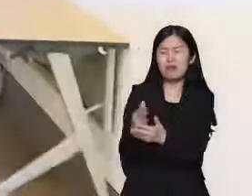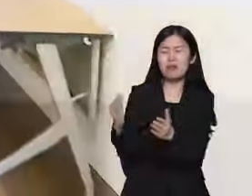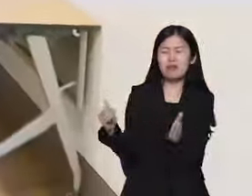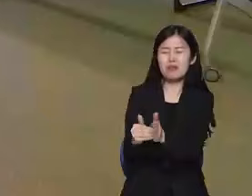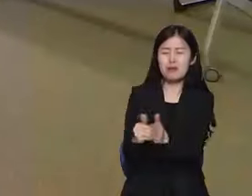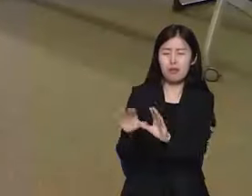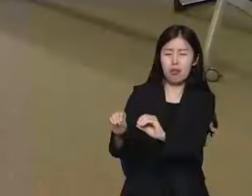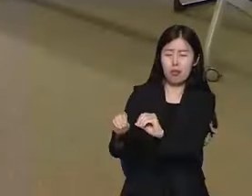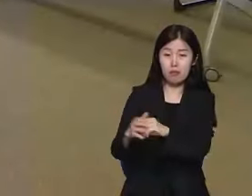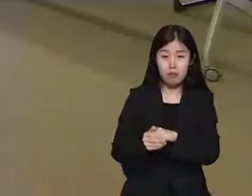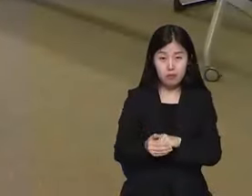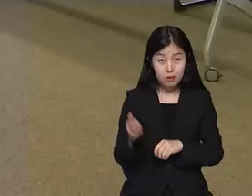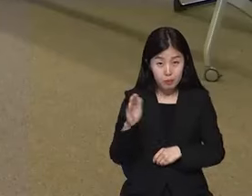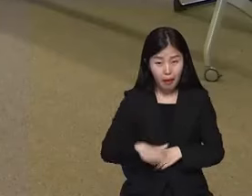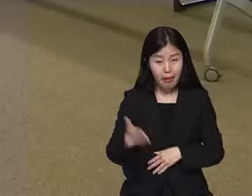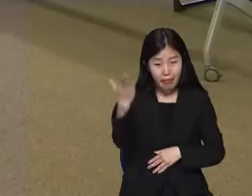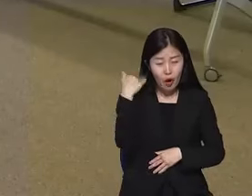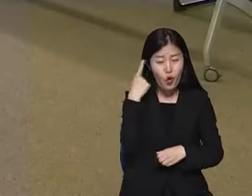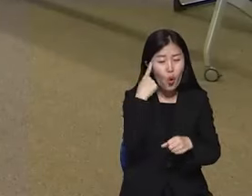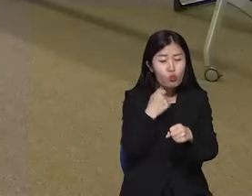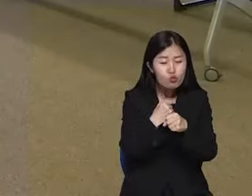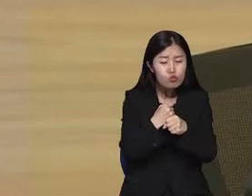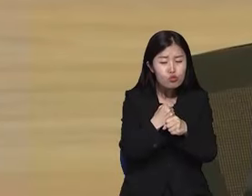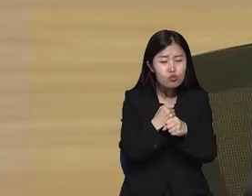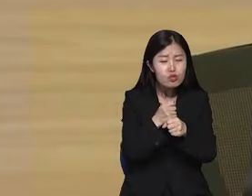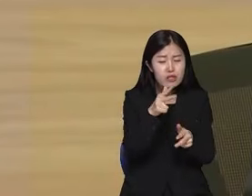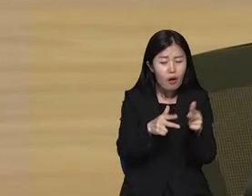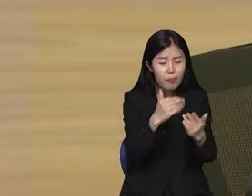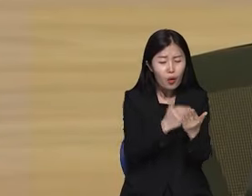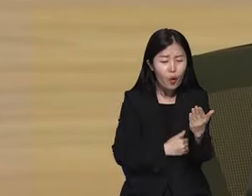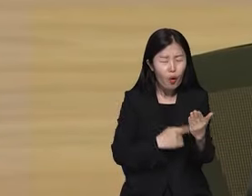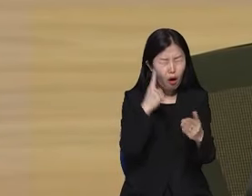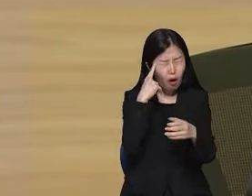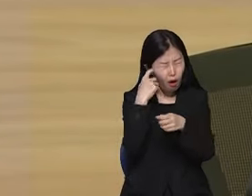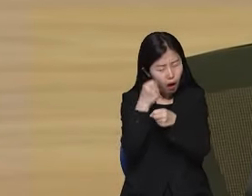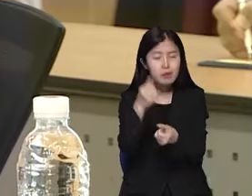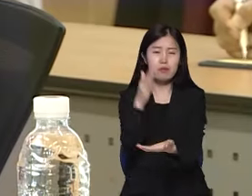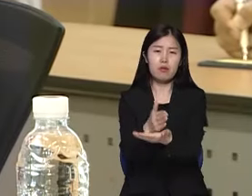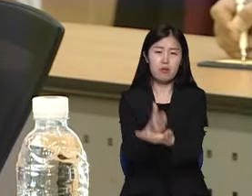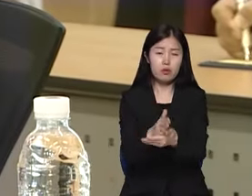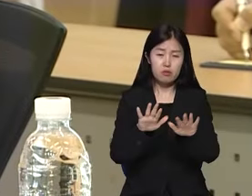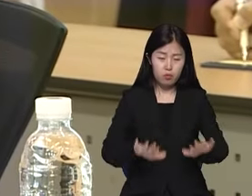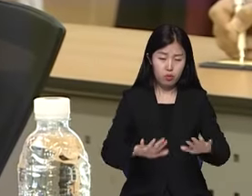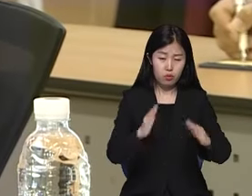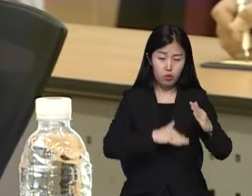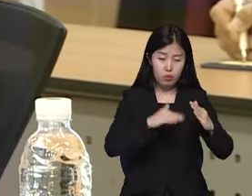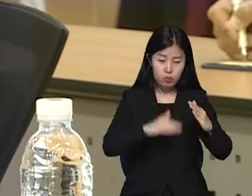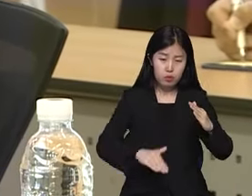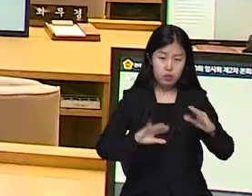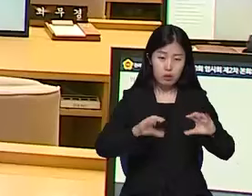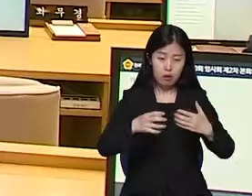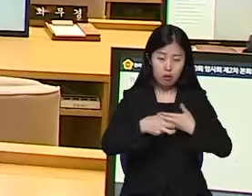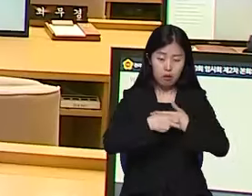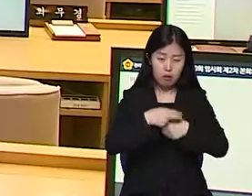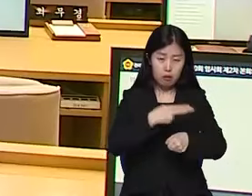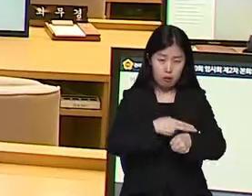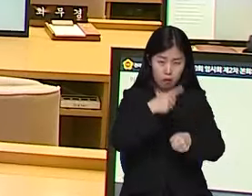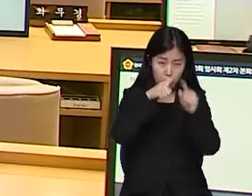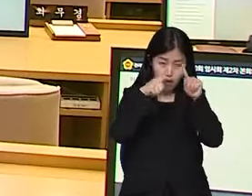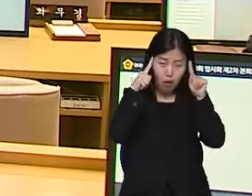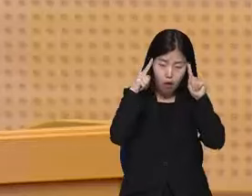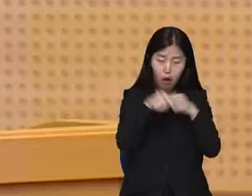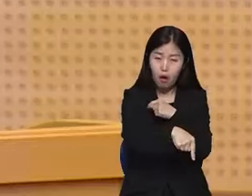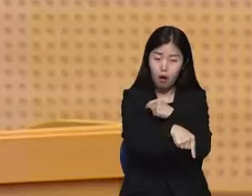지금은 과거 용역 결과에 얽매일 때가 아니라 전남의대 신설 정원 200명 확보와 공모 절차에 힘을 모아야 할 때라고